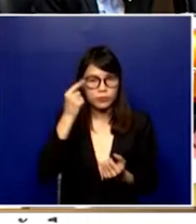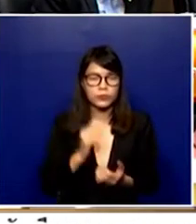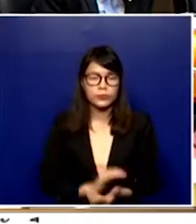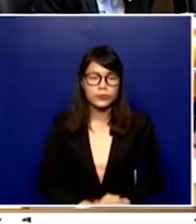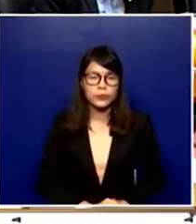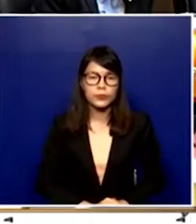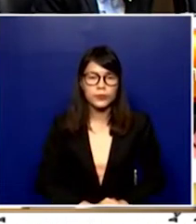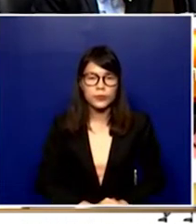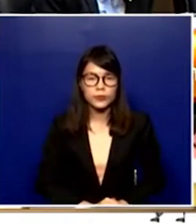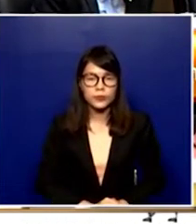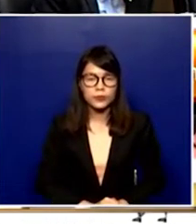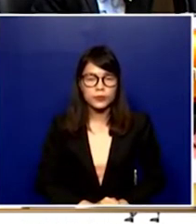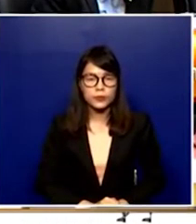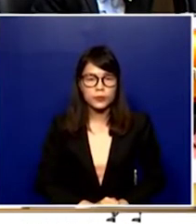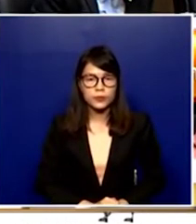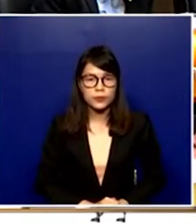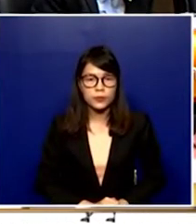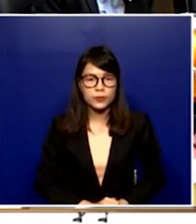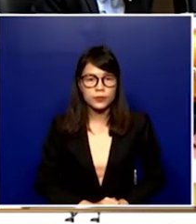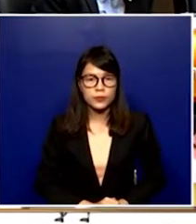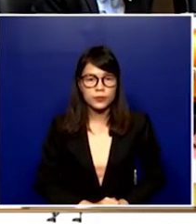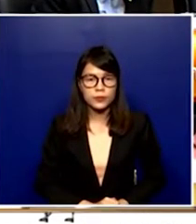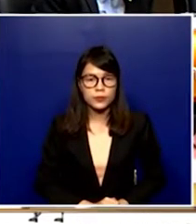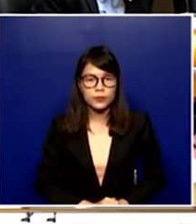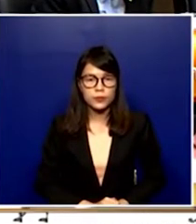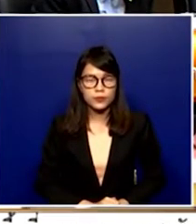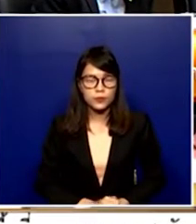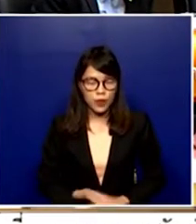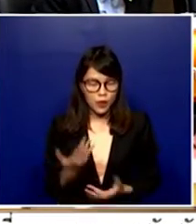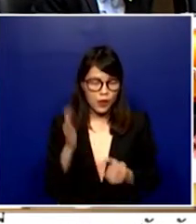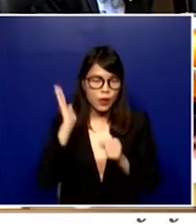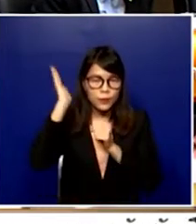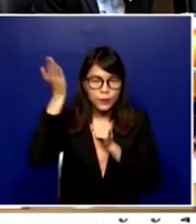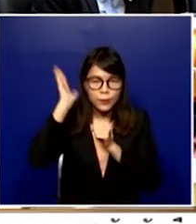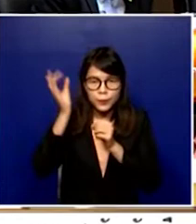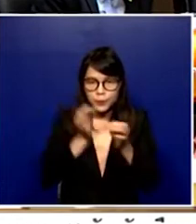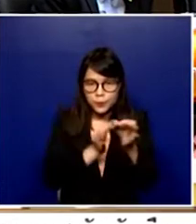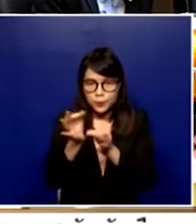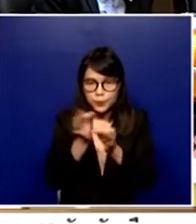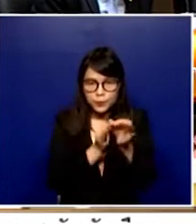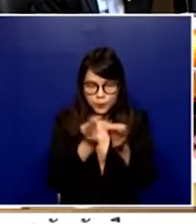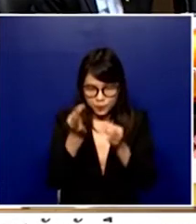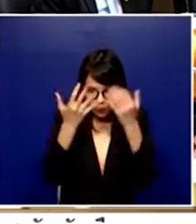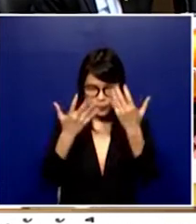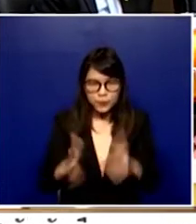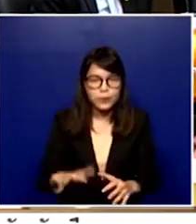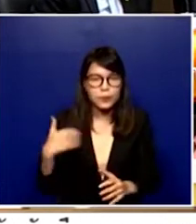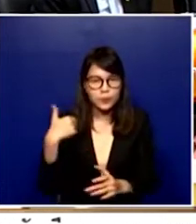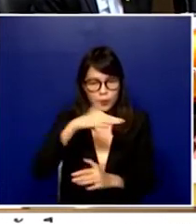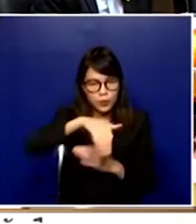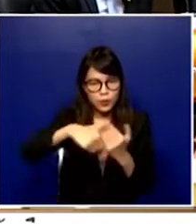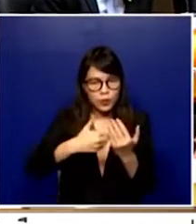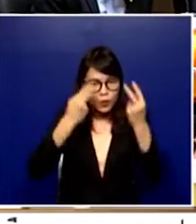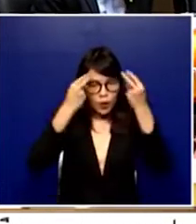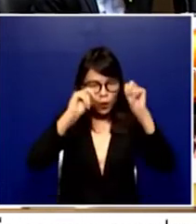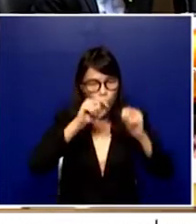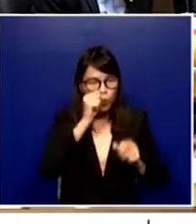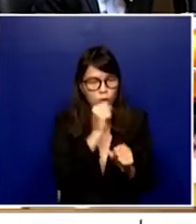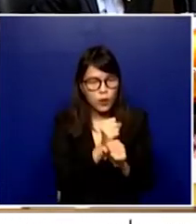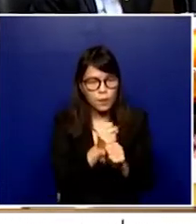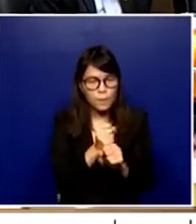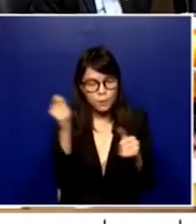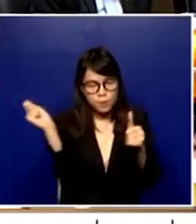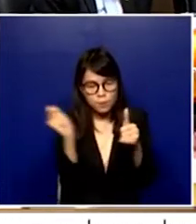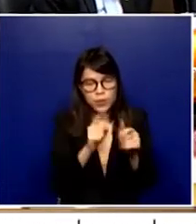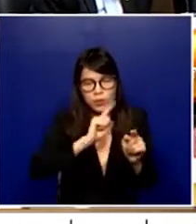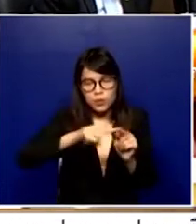ทานประทานค่ะ ดังที่ที่ฉันอภิปรายไปทั้หมดวานายกรฐมนตรีมีความผิดตามกฎหมายป.พ.นับตงแต